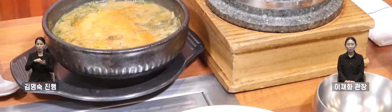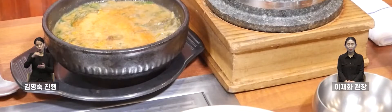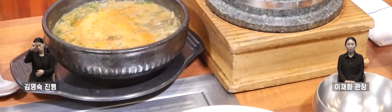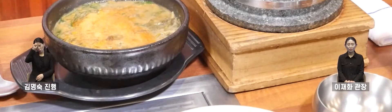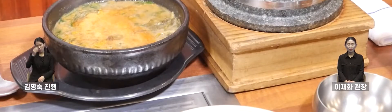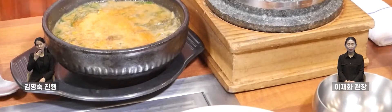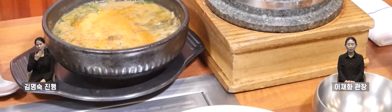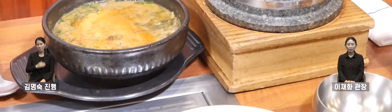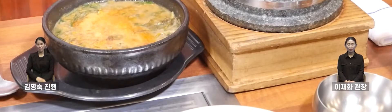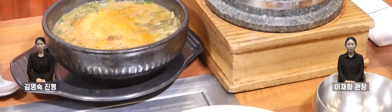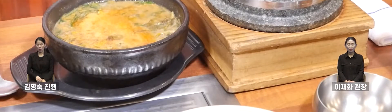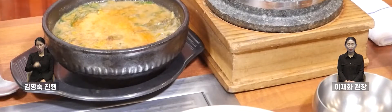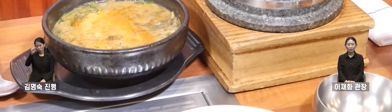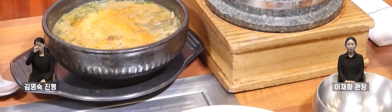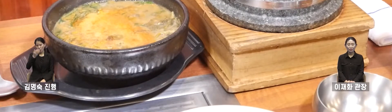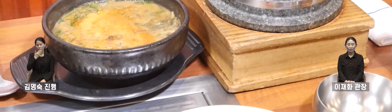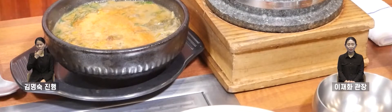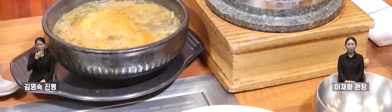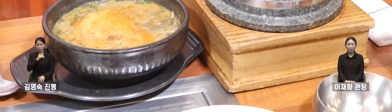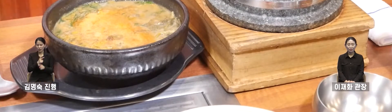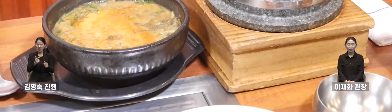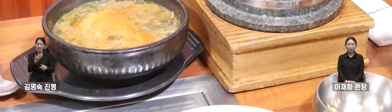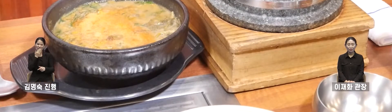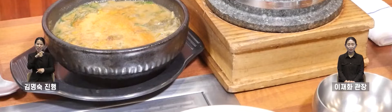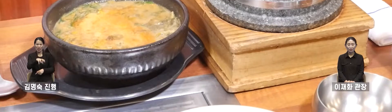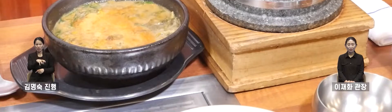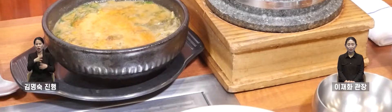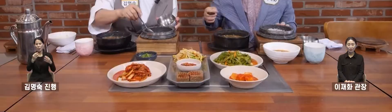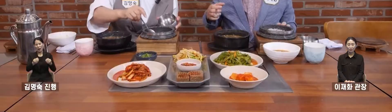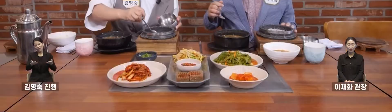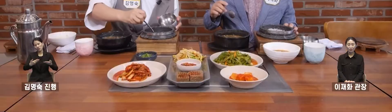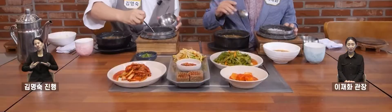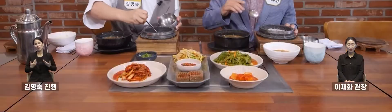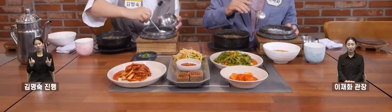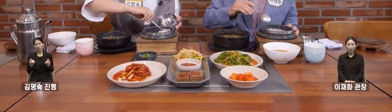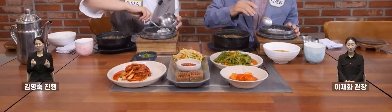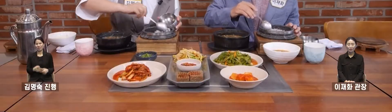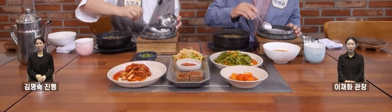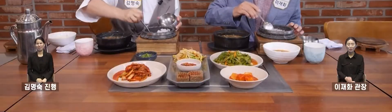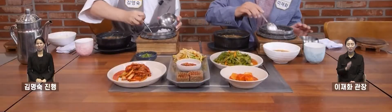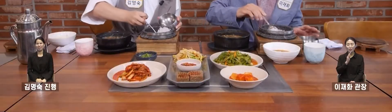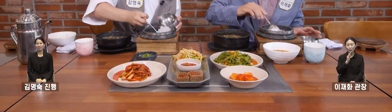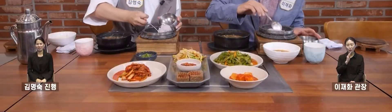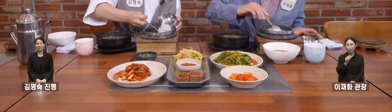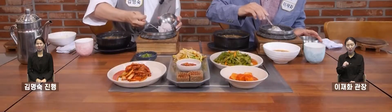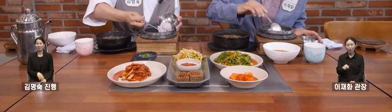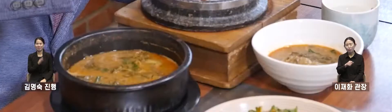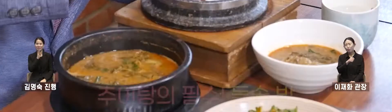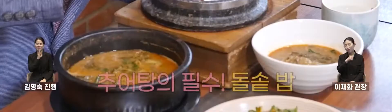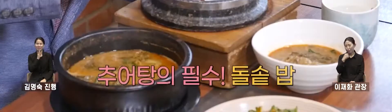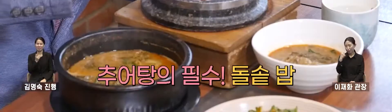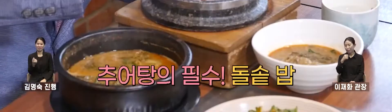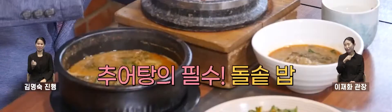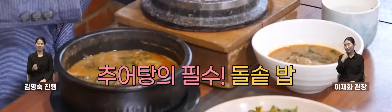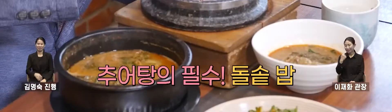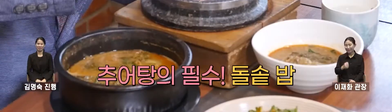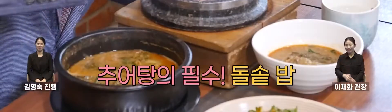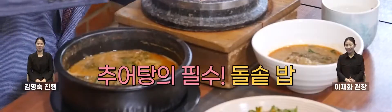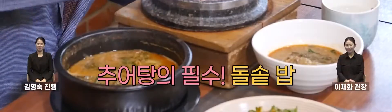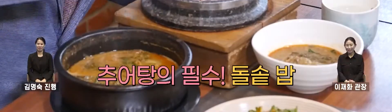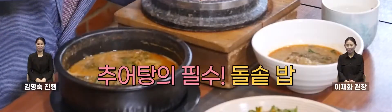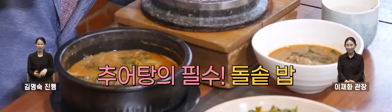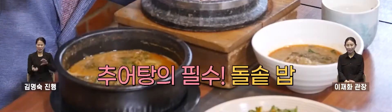돌솥밥. 요즘은 이 돌솥 솥밥들이 식당에서 많이들 주시더라고요. 네, 예, 맞아요. 이게 훨씬 예. 더 맛이 있는 것 예, 같아요. 예,